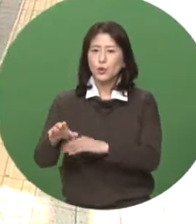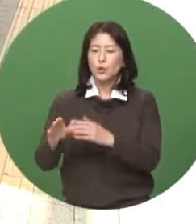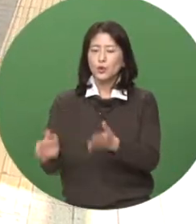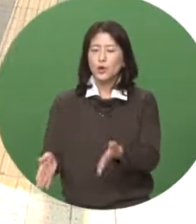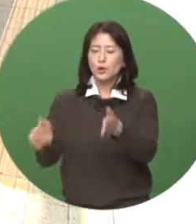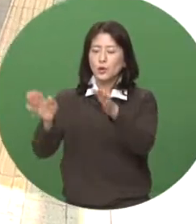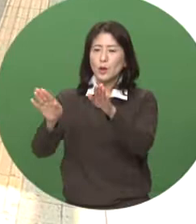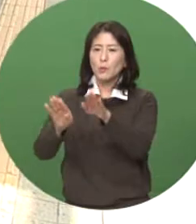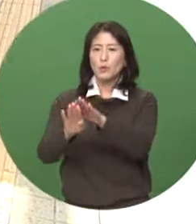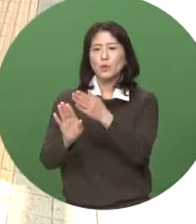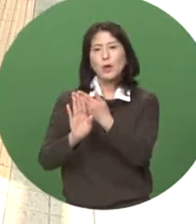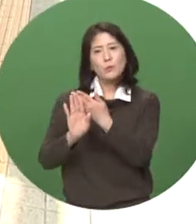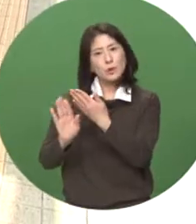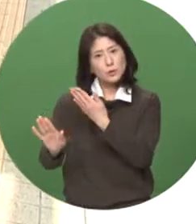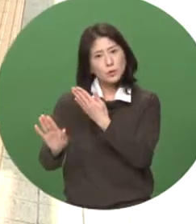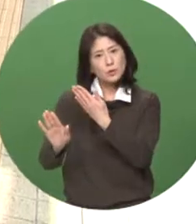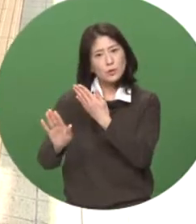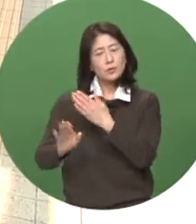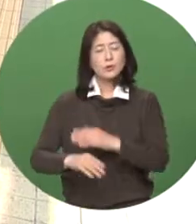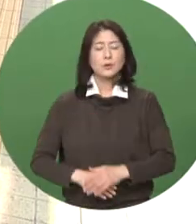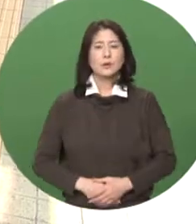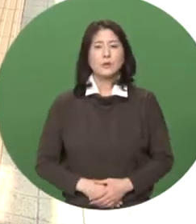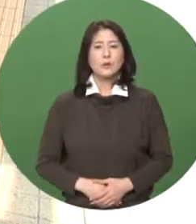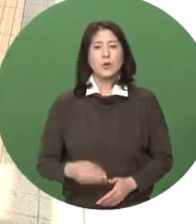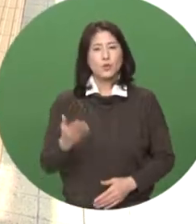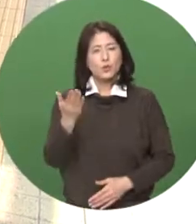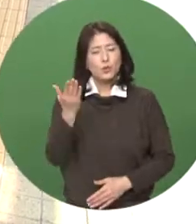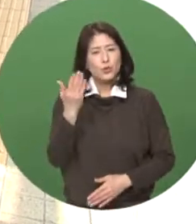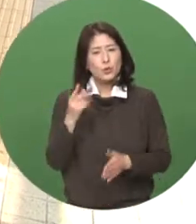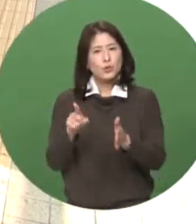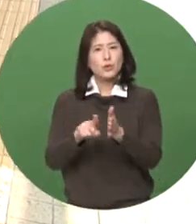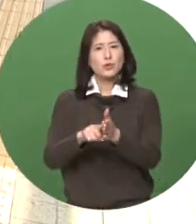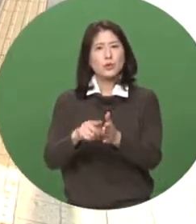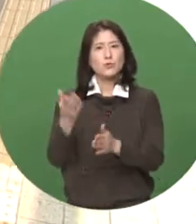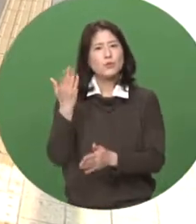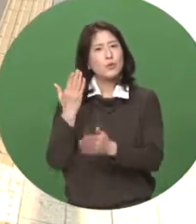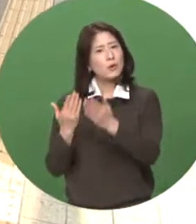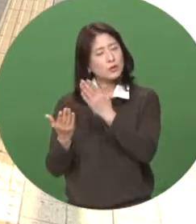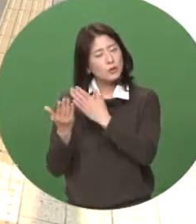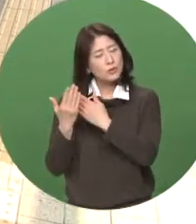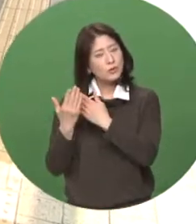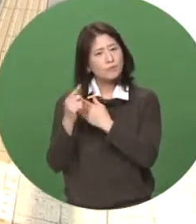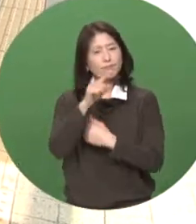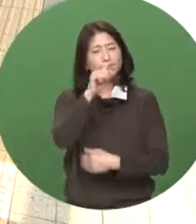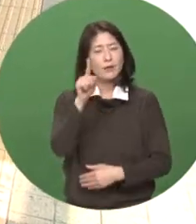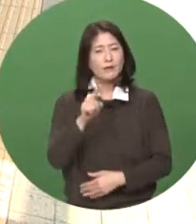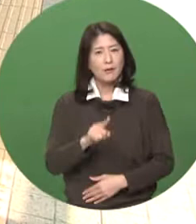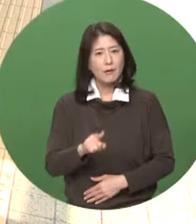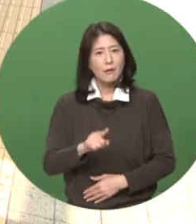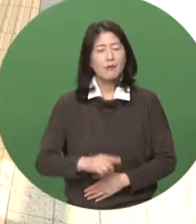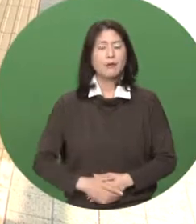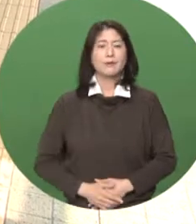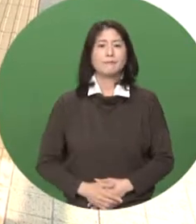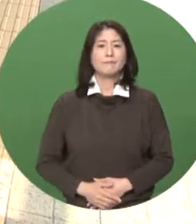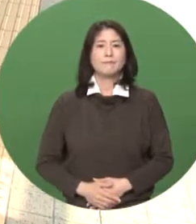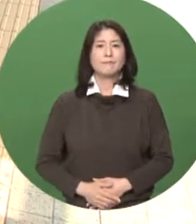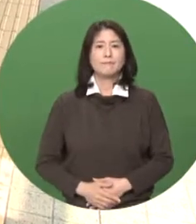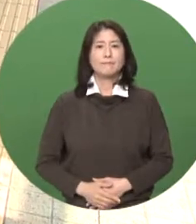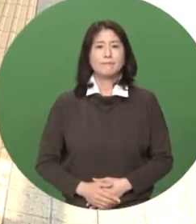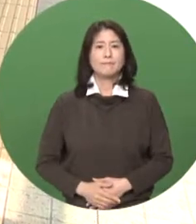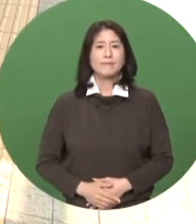ですか？旧って書いてるから昔あったもの。 どういうことやろう、気になります